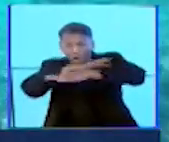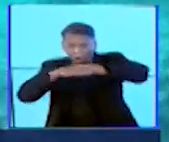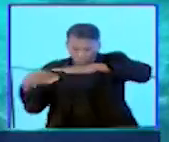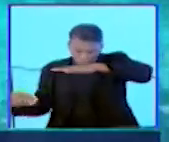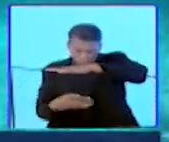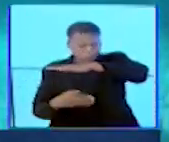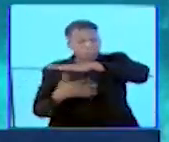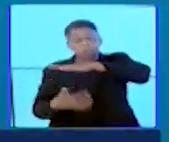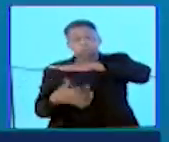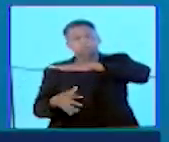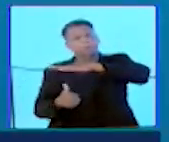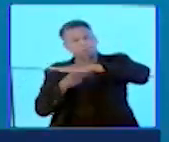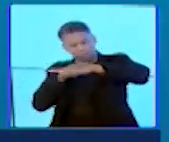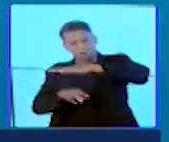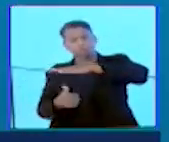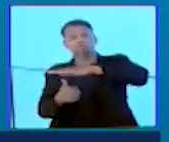mata.